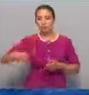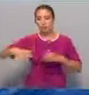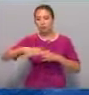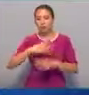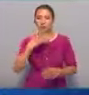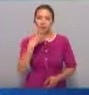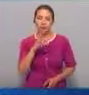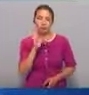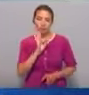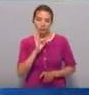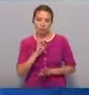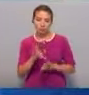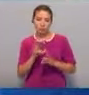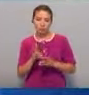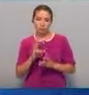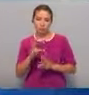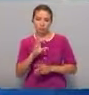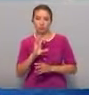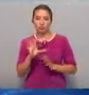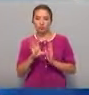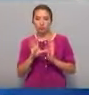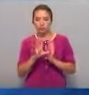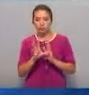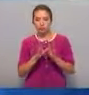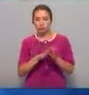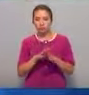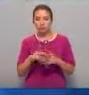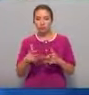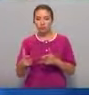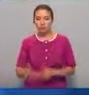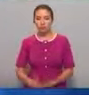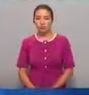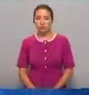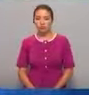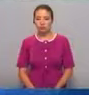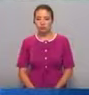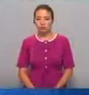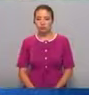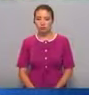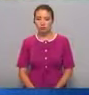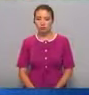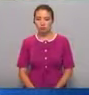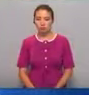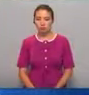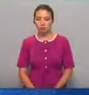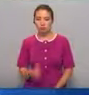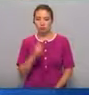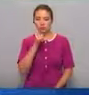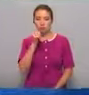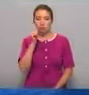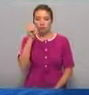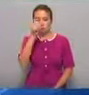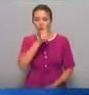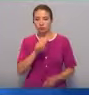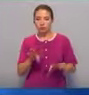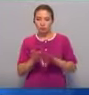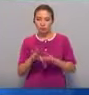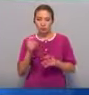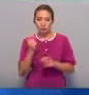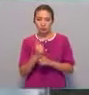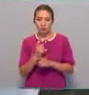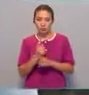сумен сондай-ақ қала тұрғындарын электр қуатымен қамтамасыз етіп келеді. Енді былтырғы жылмен салыстыруға болмайды. Былтыр қыс суық